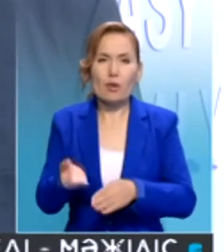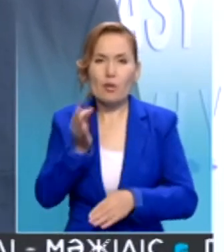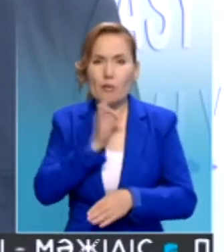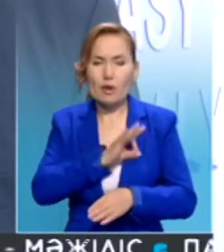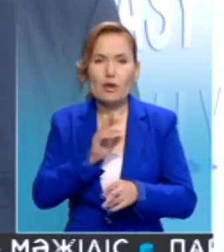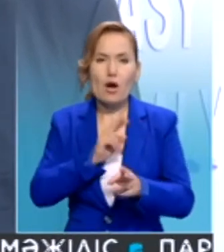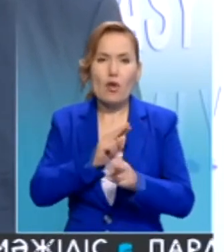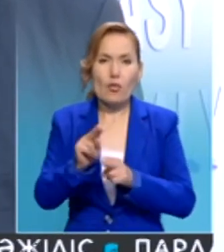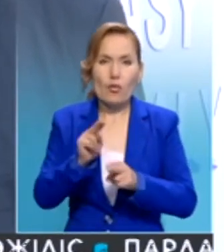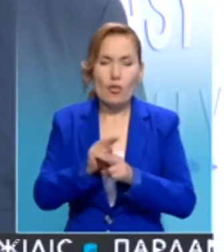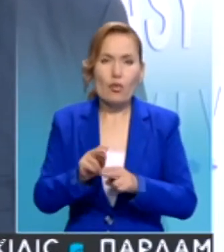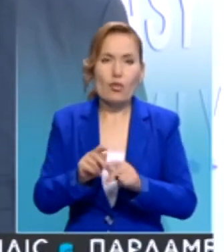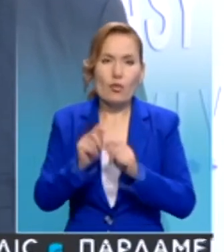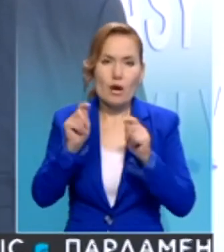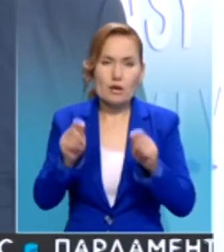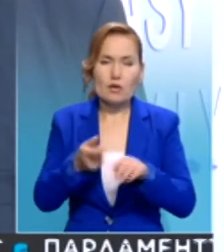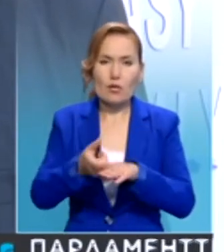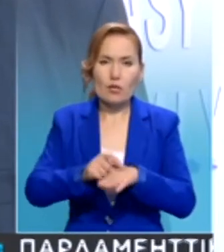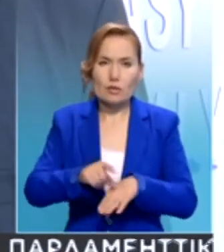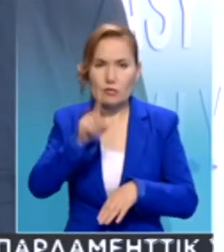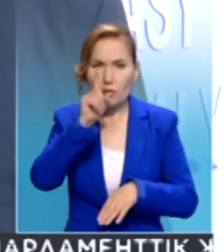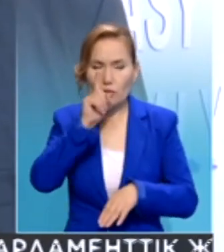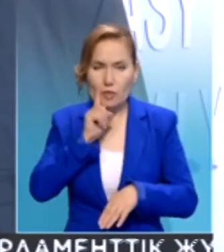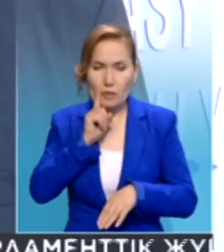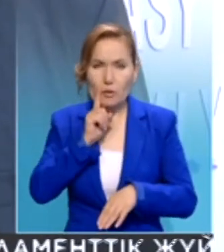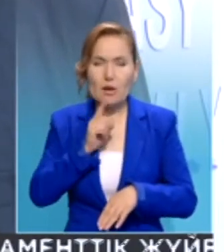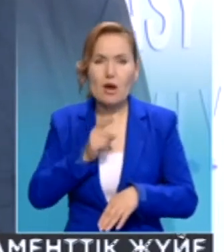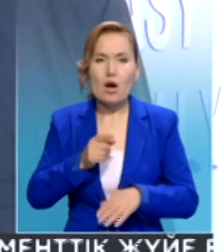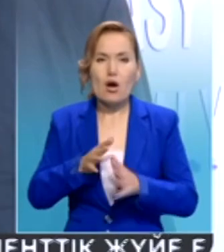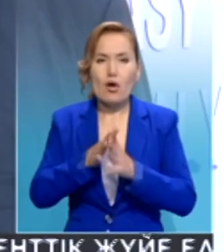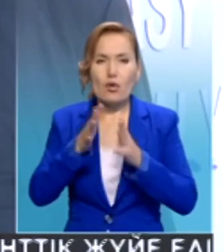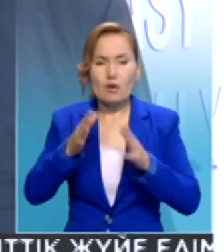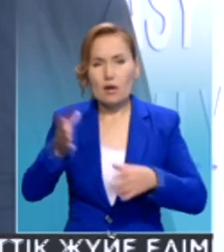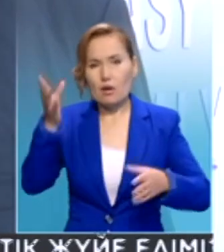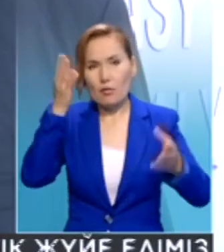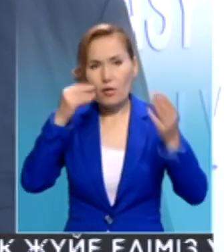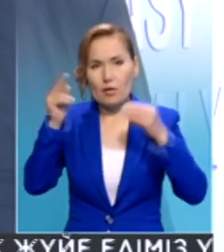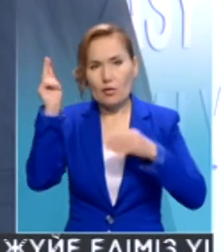оқу ұйымдастырылды, өте орынды, өте біраз тиісті мағлұматтар алдық.